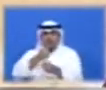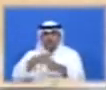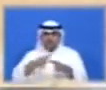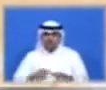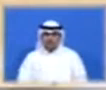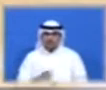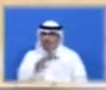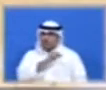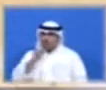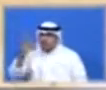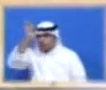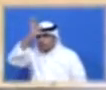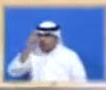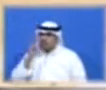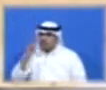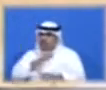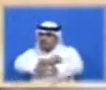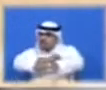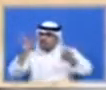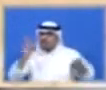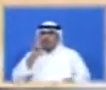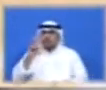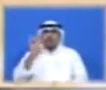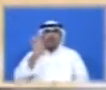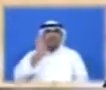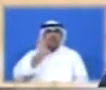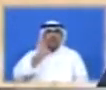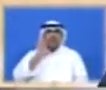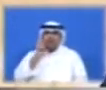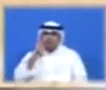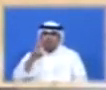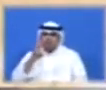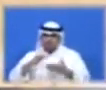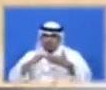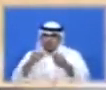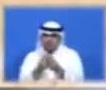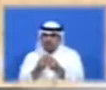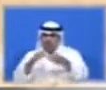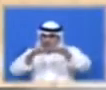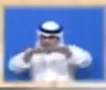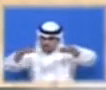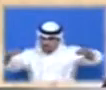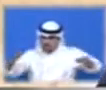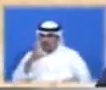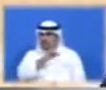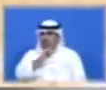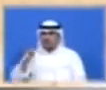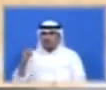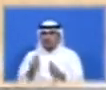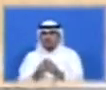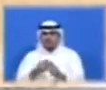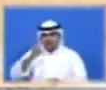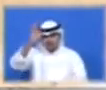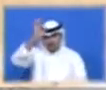قواتنا تتعامل وتتصرف في مثل هذا الحدث بالتعاون والتنسيق مع الجهات الثلاث